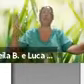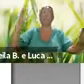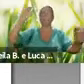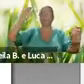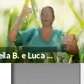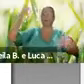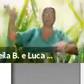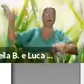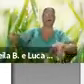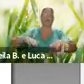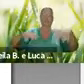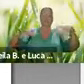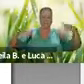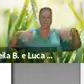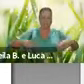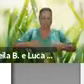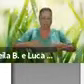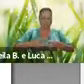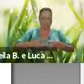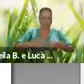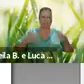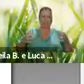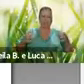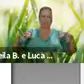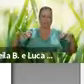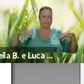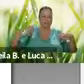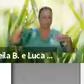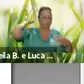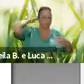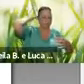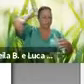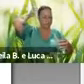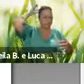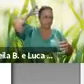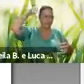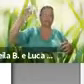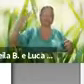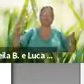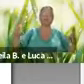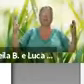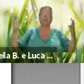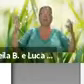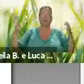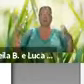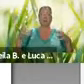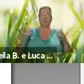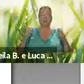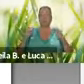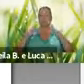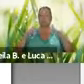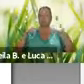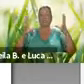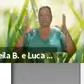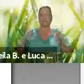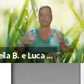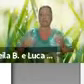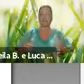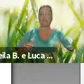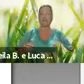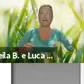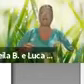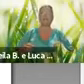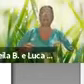medianici. Tutta quella roba là dell'energia nel plesso solare, delle correnti elettromagnetiche o della vibrazione come se fosse